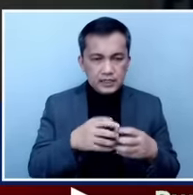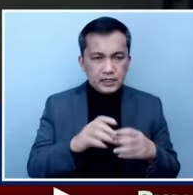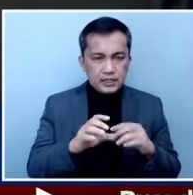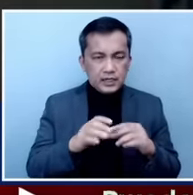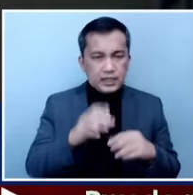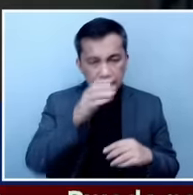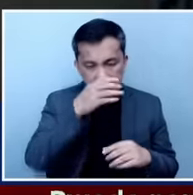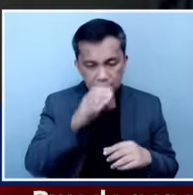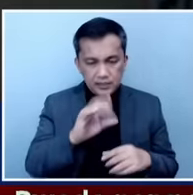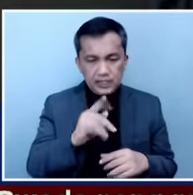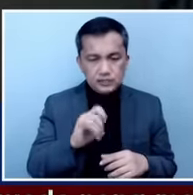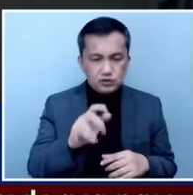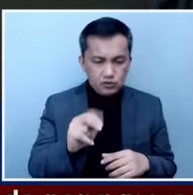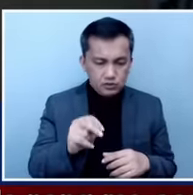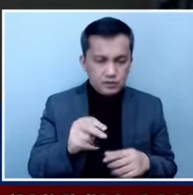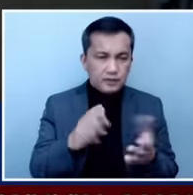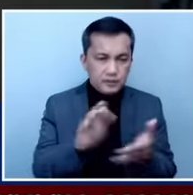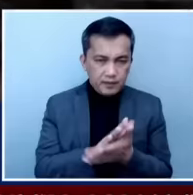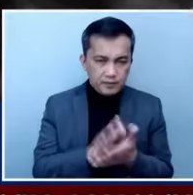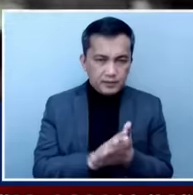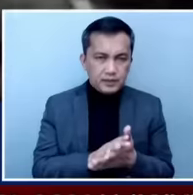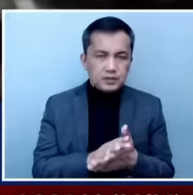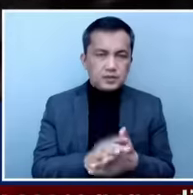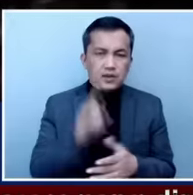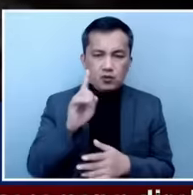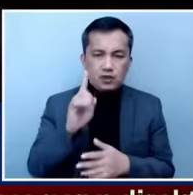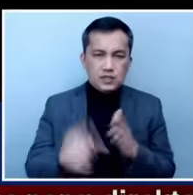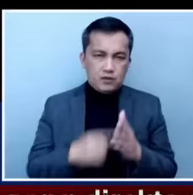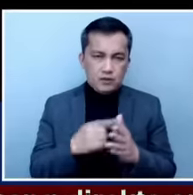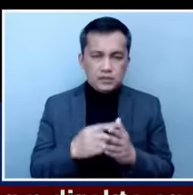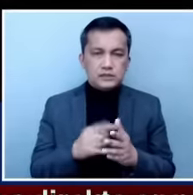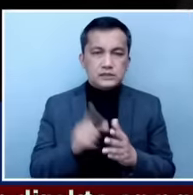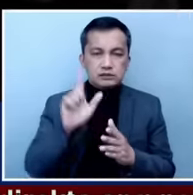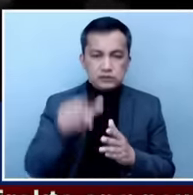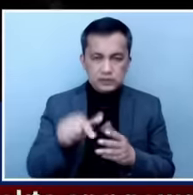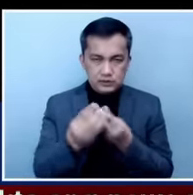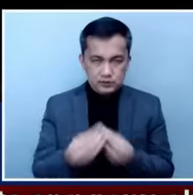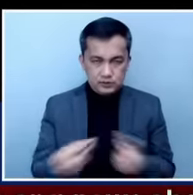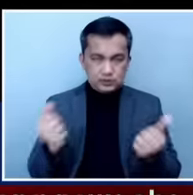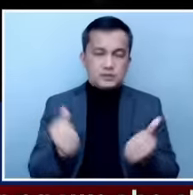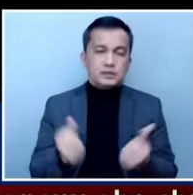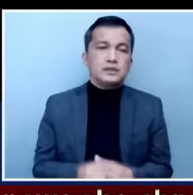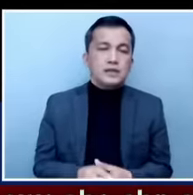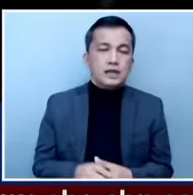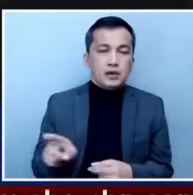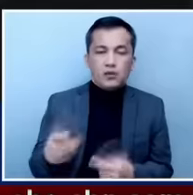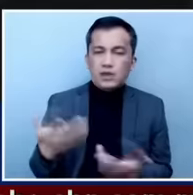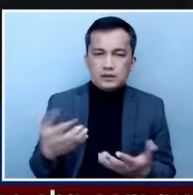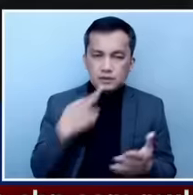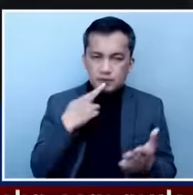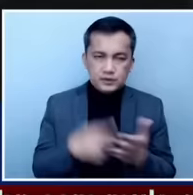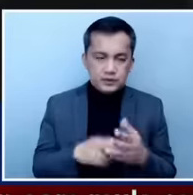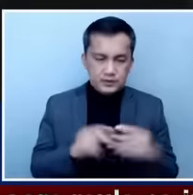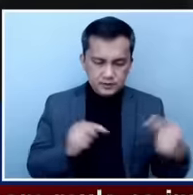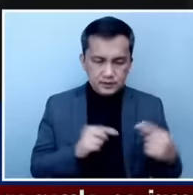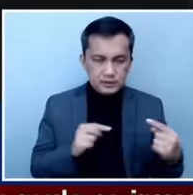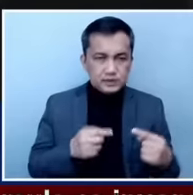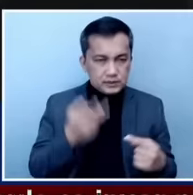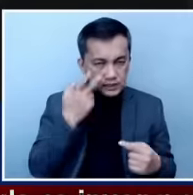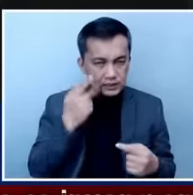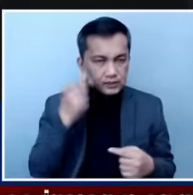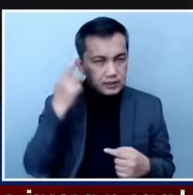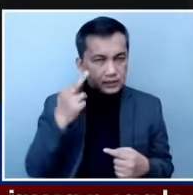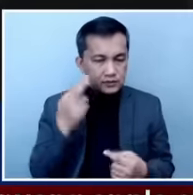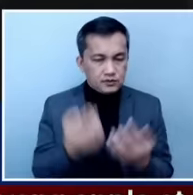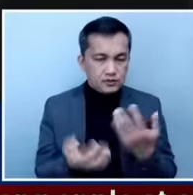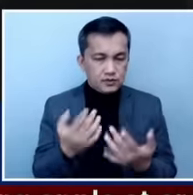isang oras bago idineklarang fire out ang sunog. Wala namang naiulat na nasaktan. Inaalam pa ang sanhi ng sunog